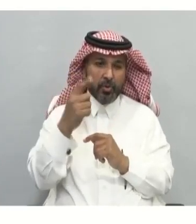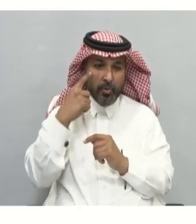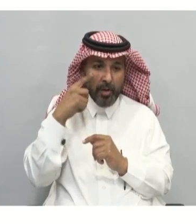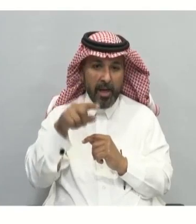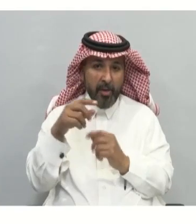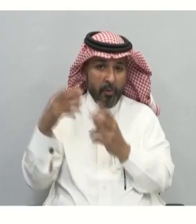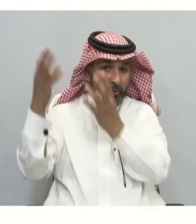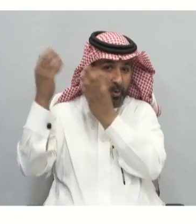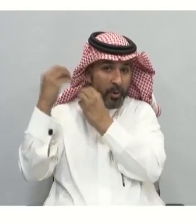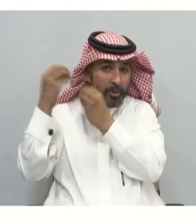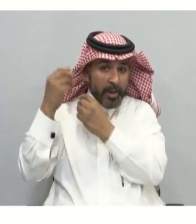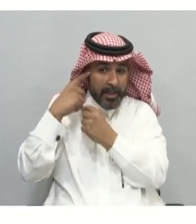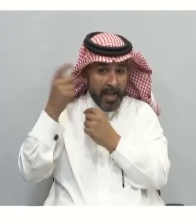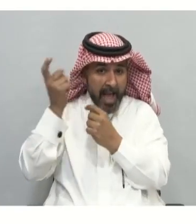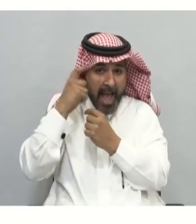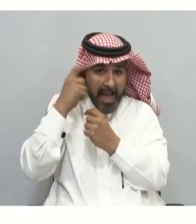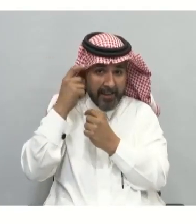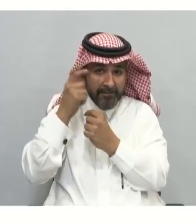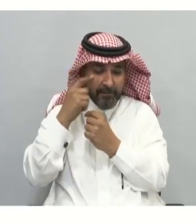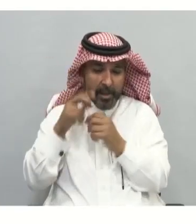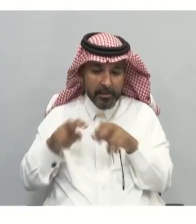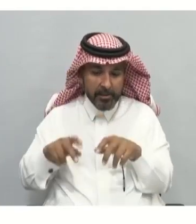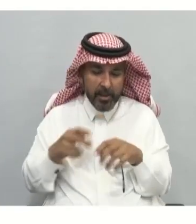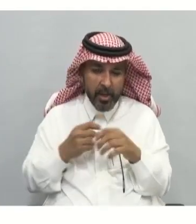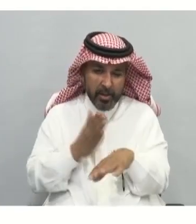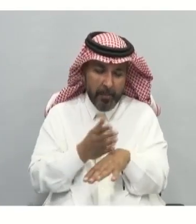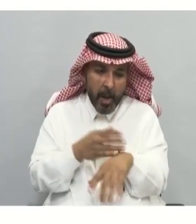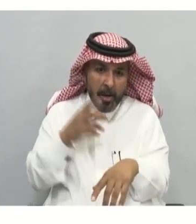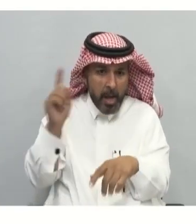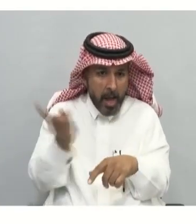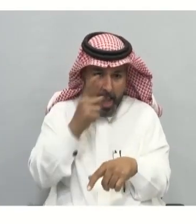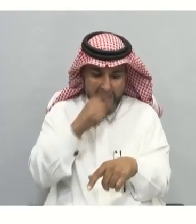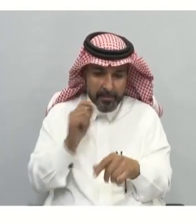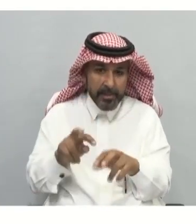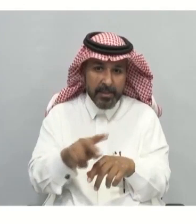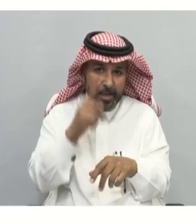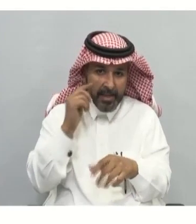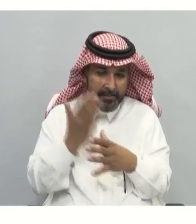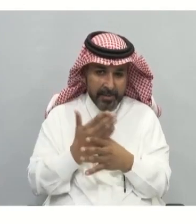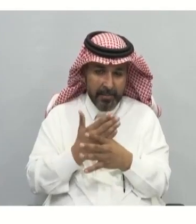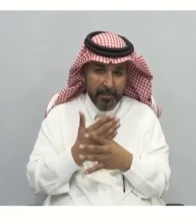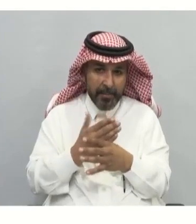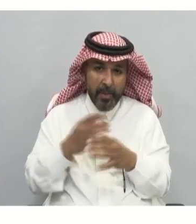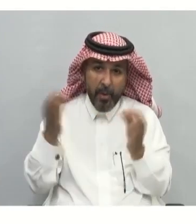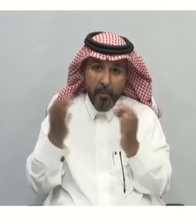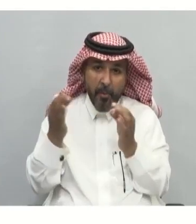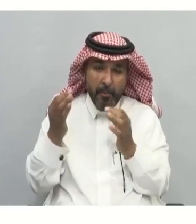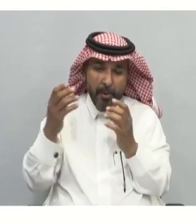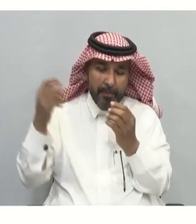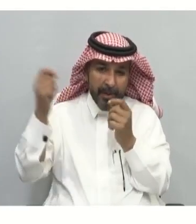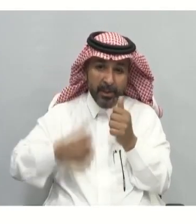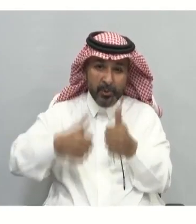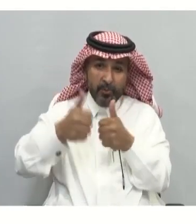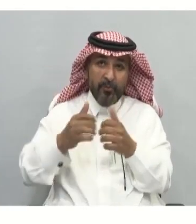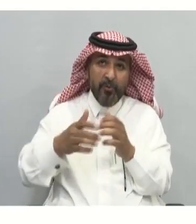فتقام ثم امر رجلا فيصلي بالناس ثم انطلق معي برجال معهم حزم من حطب الى قوم لا